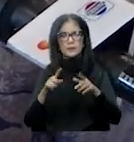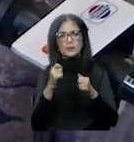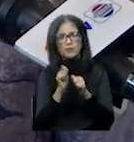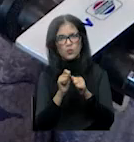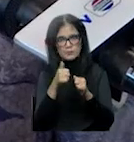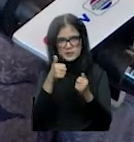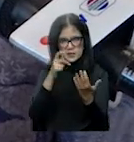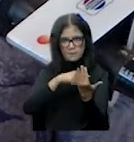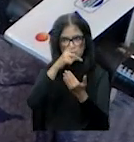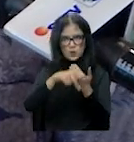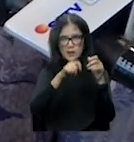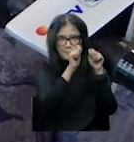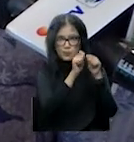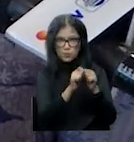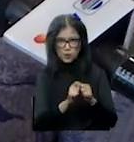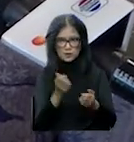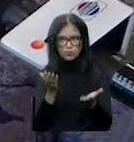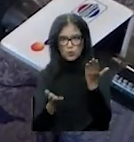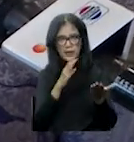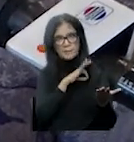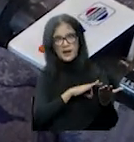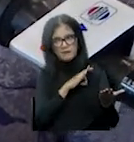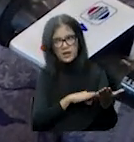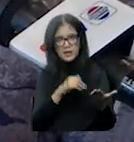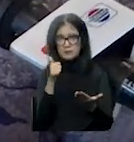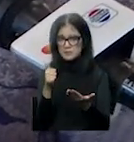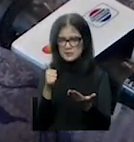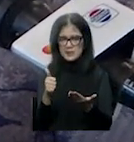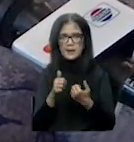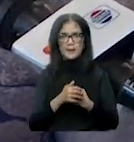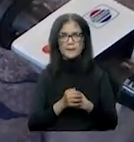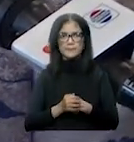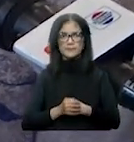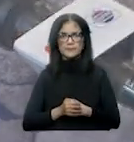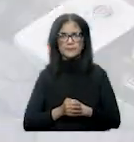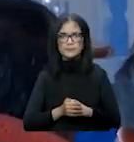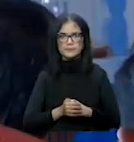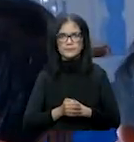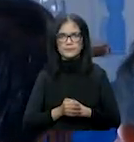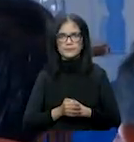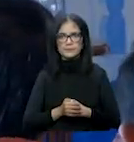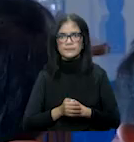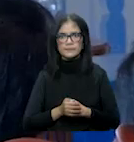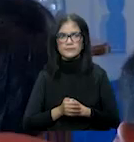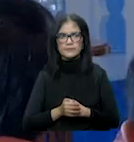yang E itu bisa memberikan manfaat kepada karyawan gitu dalam hal ini karyawannya pagi sore